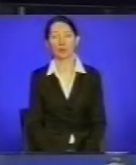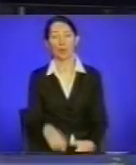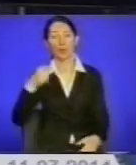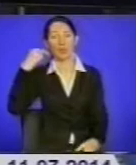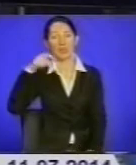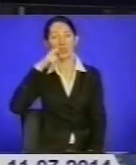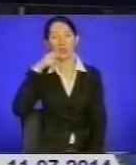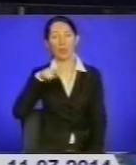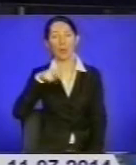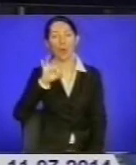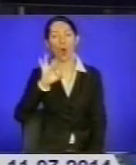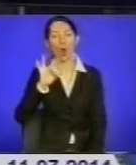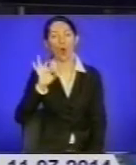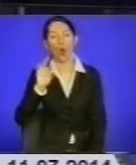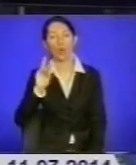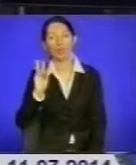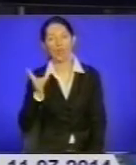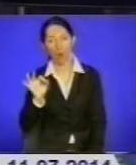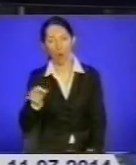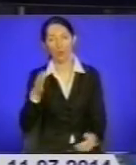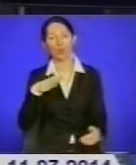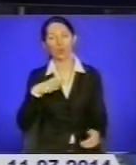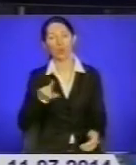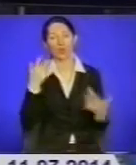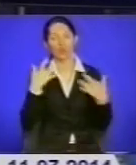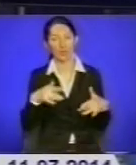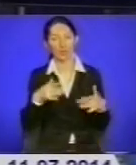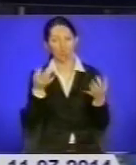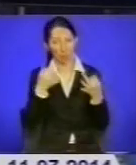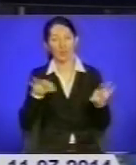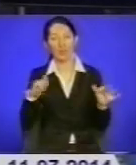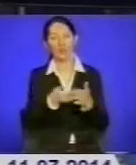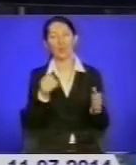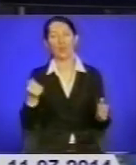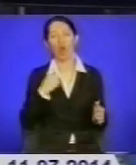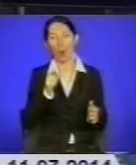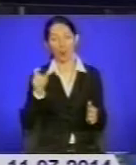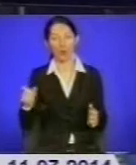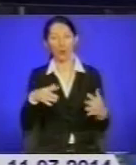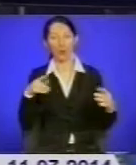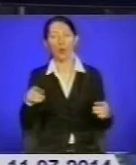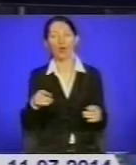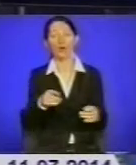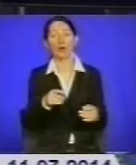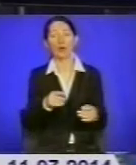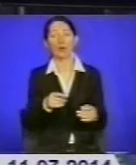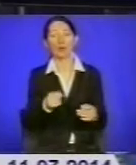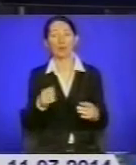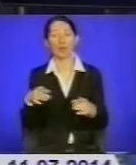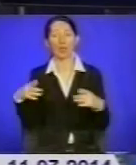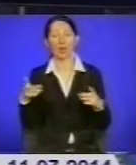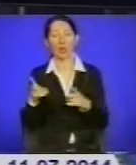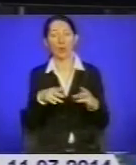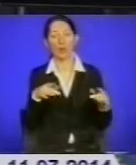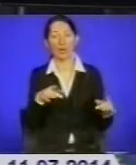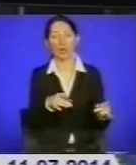Президент України Петро Порошенко сподівається, що звільнений від бойовиків Слов'янськ незабаром стане символом нового Донбасу –